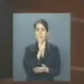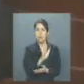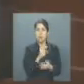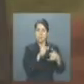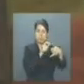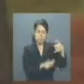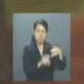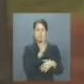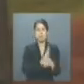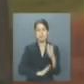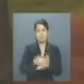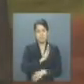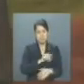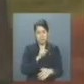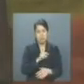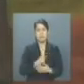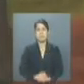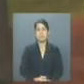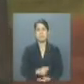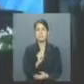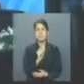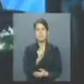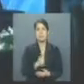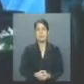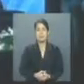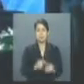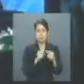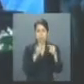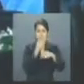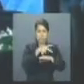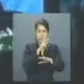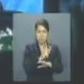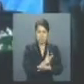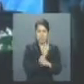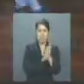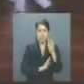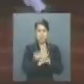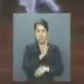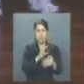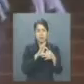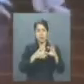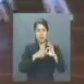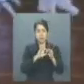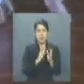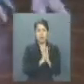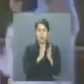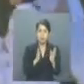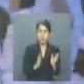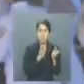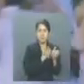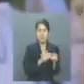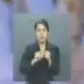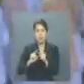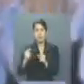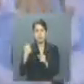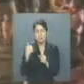เดซี่ไฟนี่ก่อนที่ดาโตไซนาอับดุลซาริลประธานพาราลิมปิกแห่งอาเซียนจะกล่าวขอบคุณทุกฝ่ายที่ทำให้การแข่งขันสำเร็จด้วยดีจ